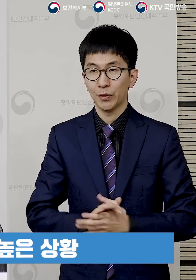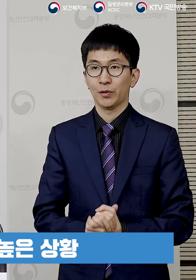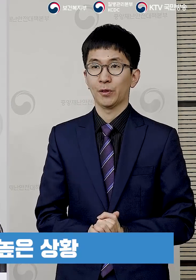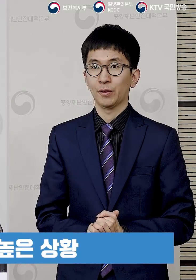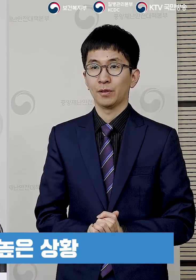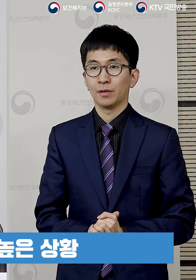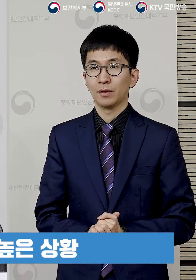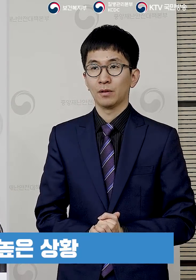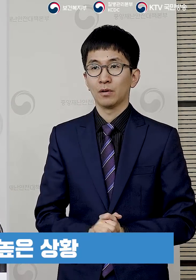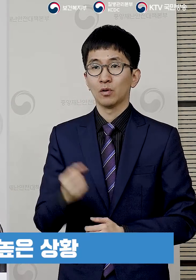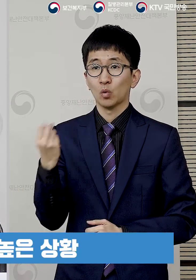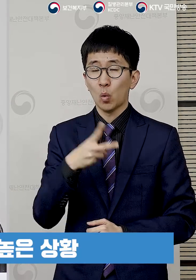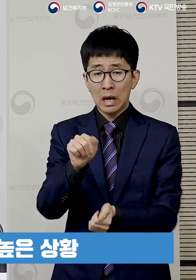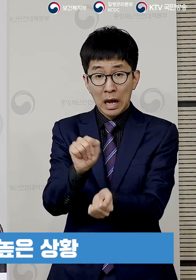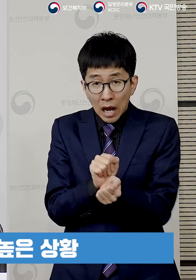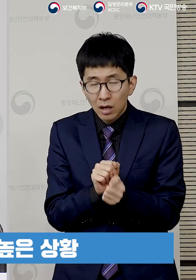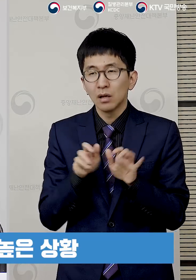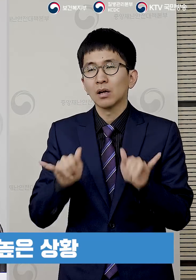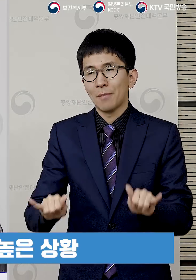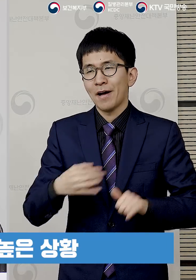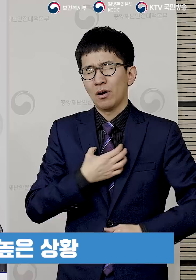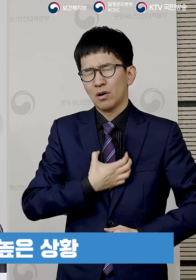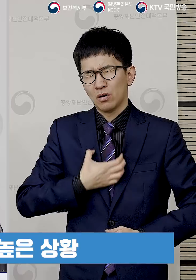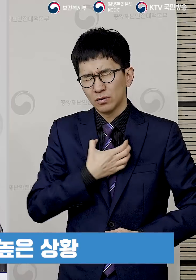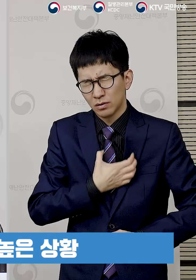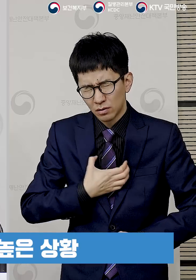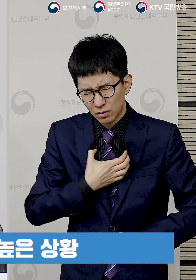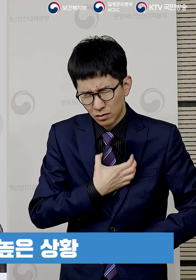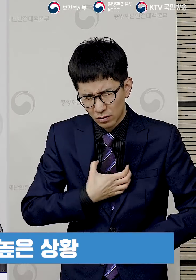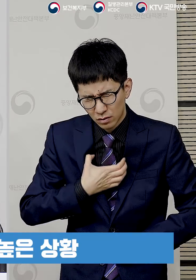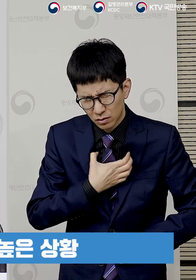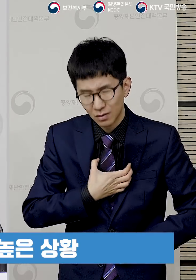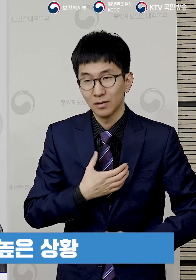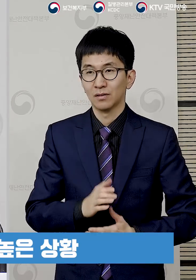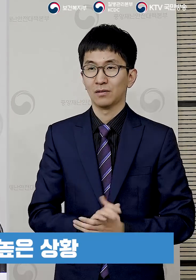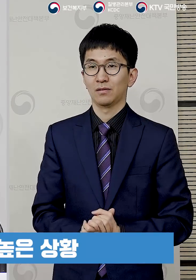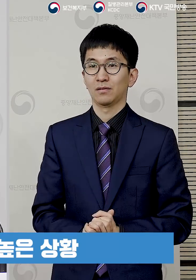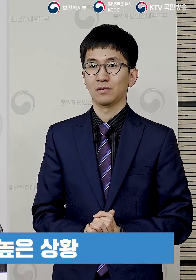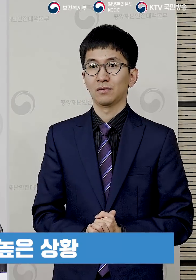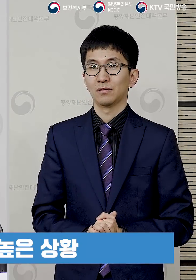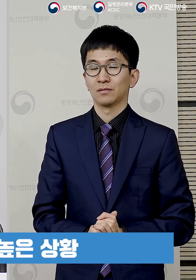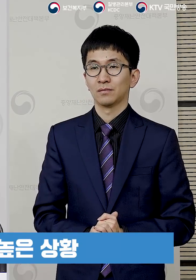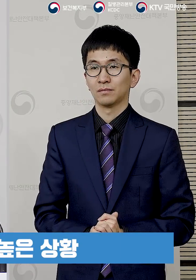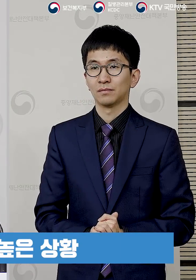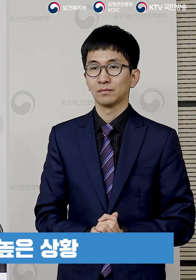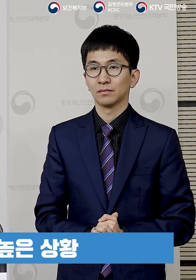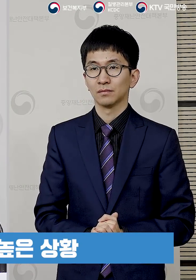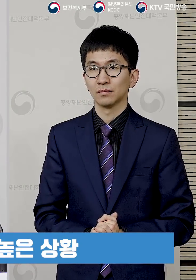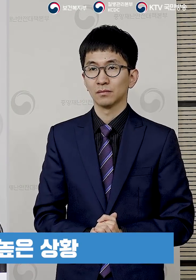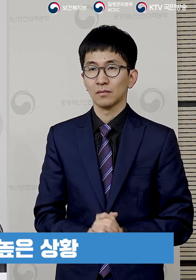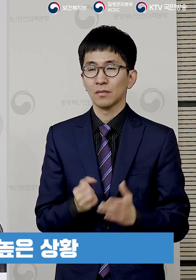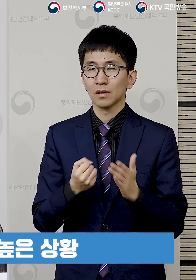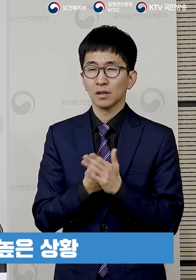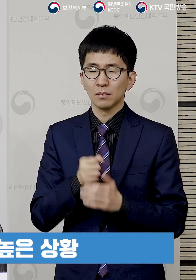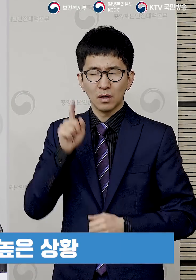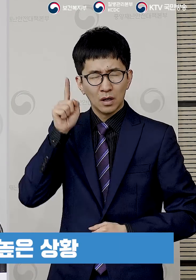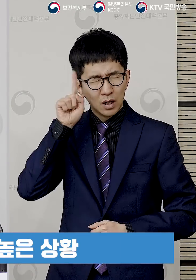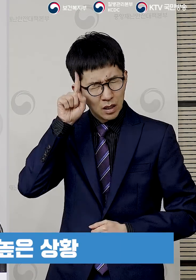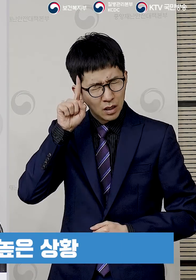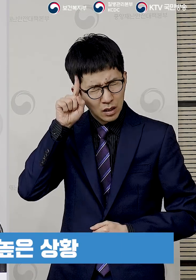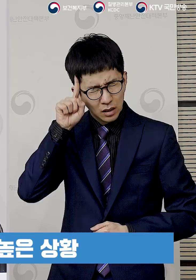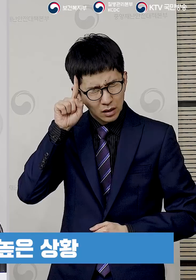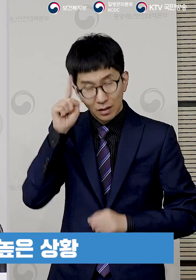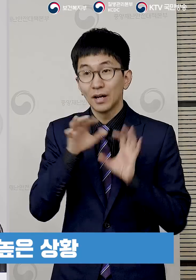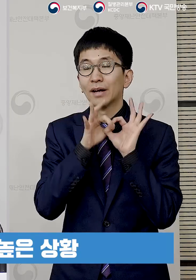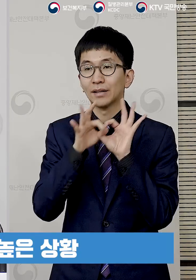또 본인들도 감염에 대한 그 경계를 해야 되기 때문에 정신적인 피로도도 훨씬